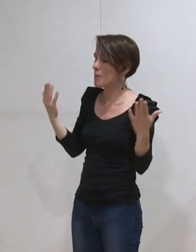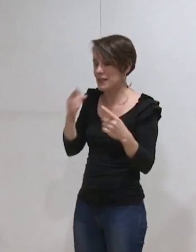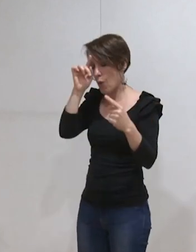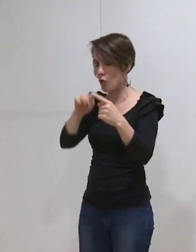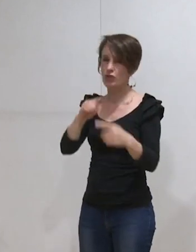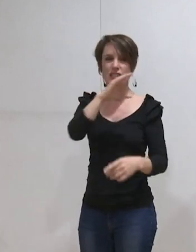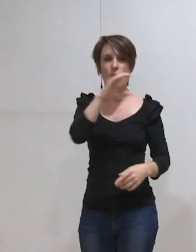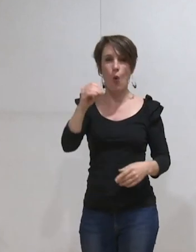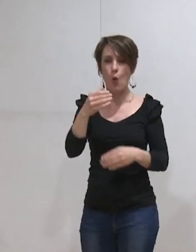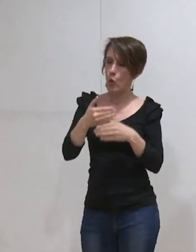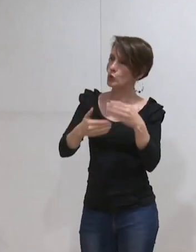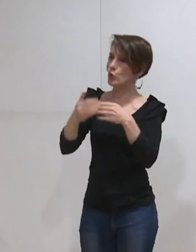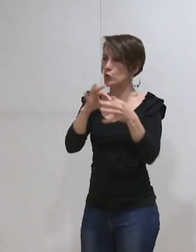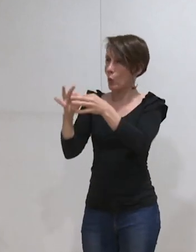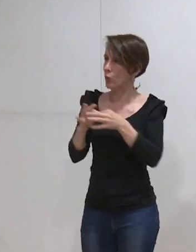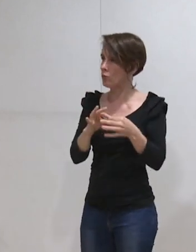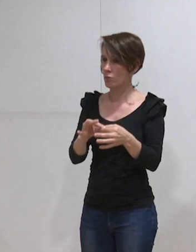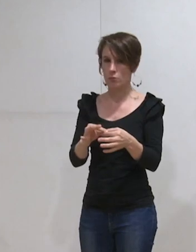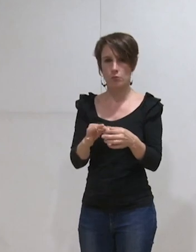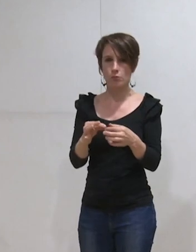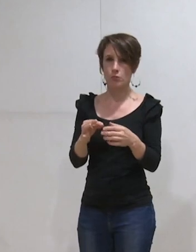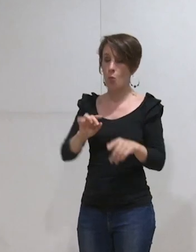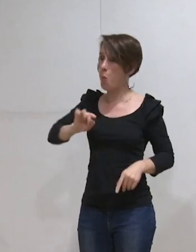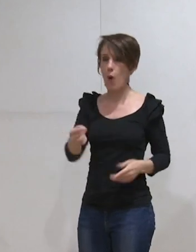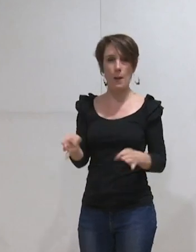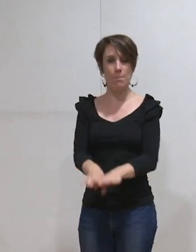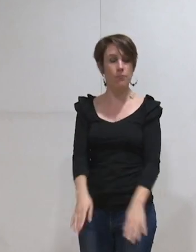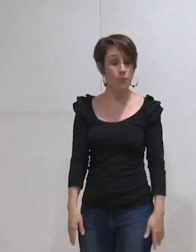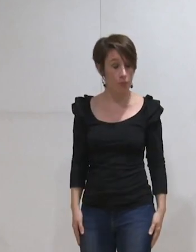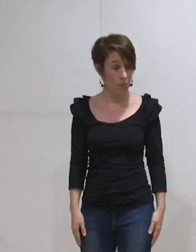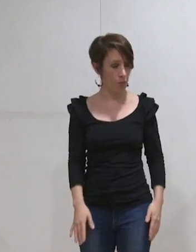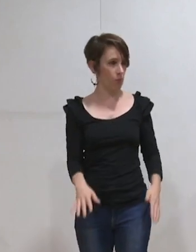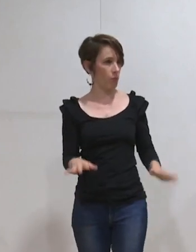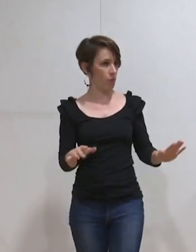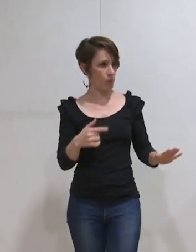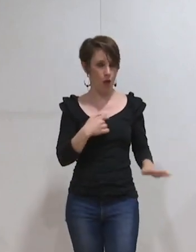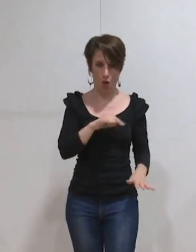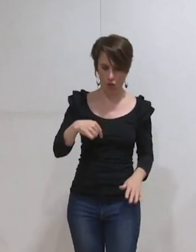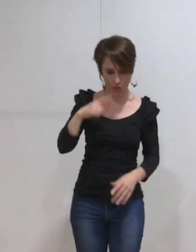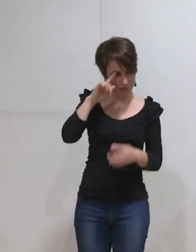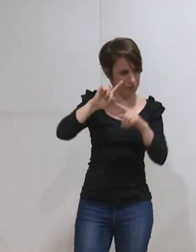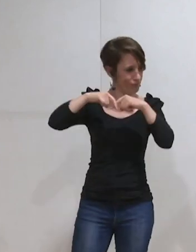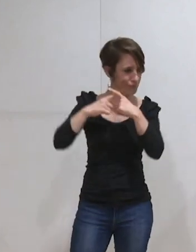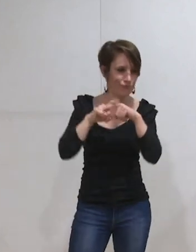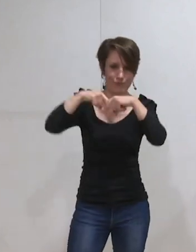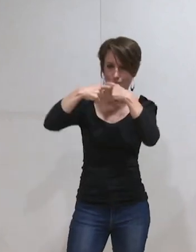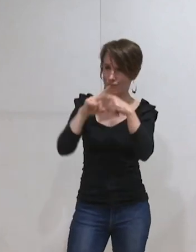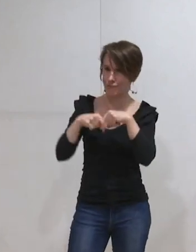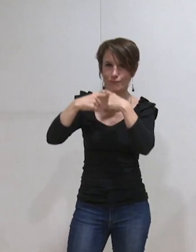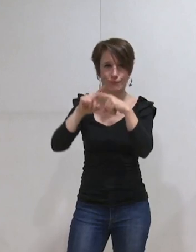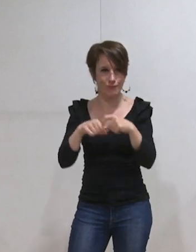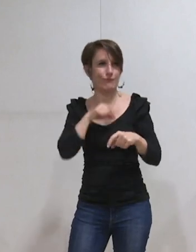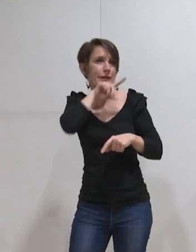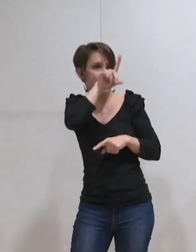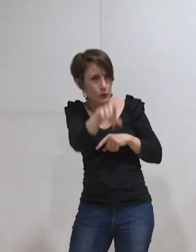ok comme pour clore la discussion alors on essae de comprendre un peu mieux on questionne on requestionne pour